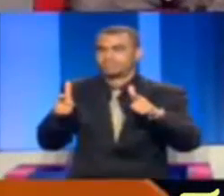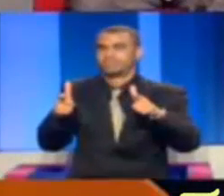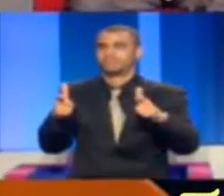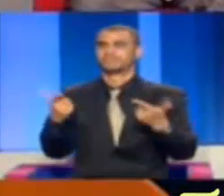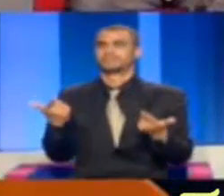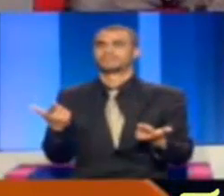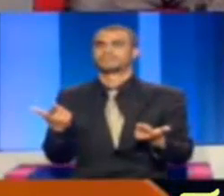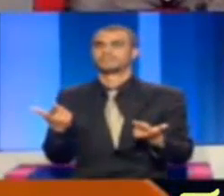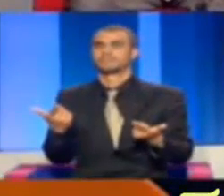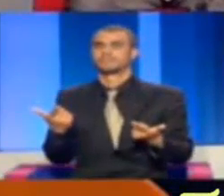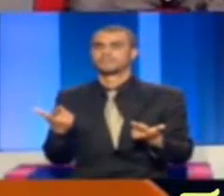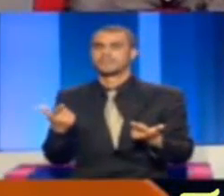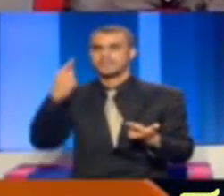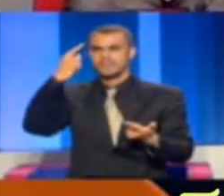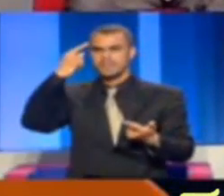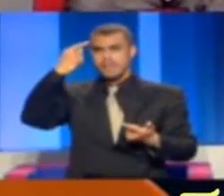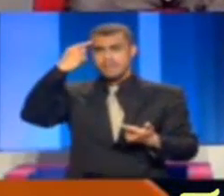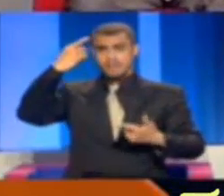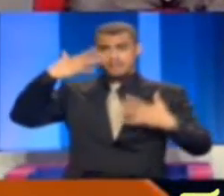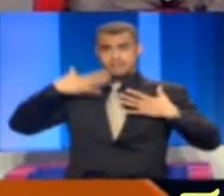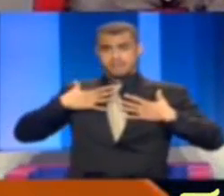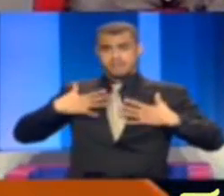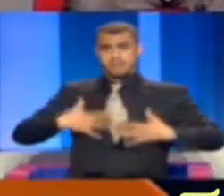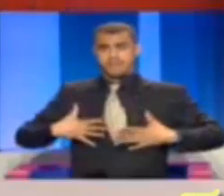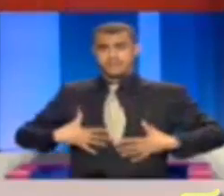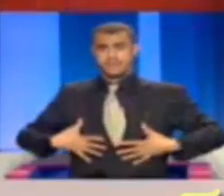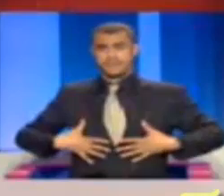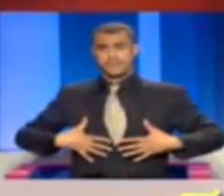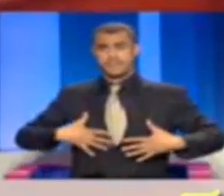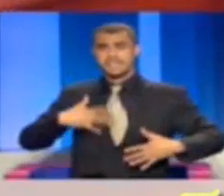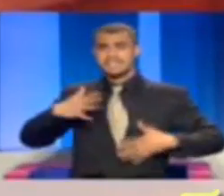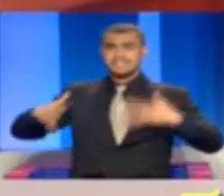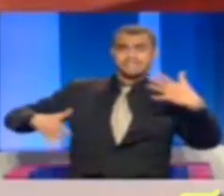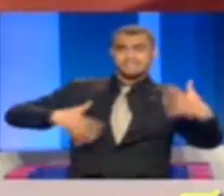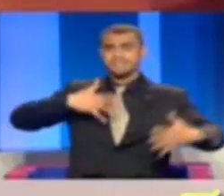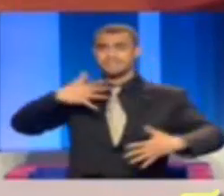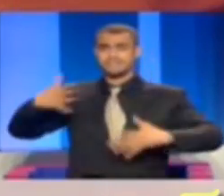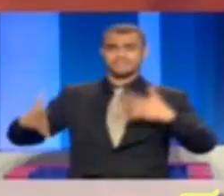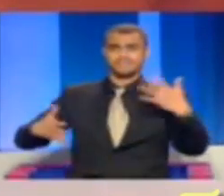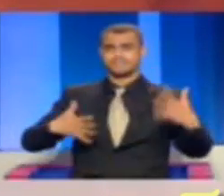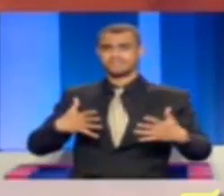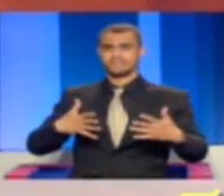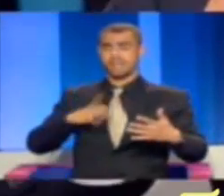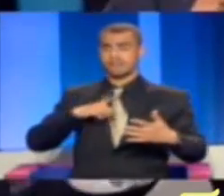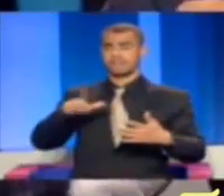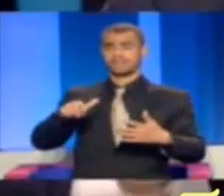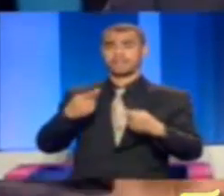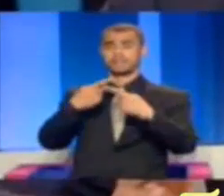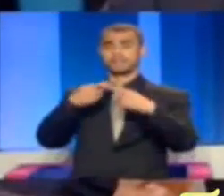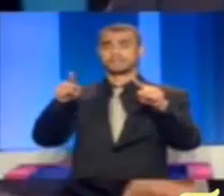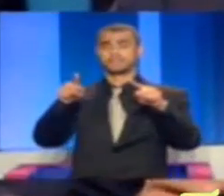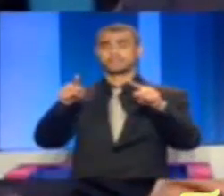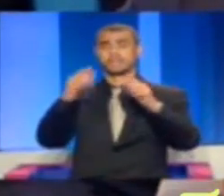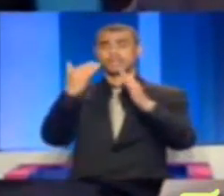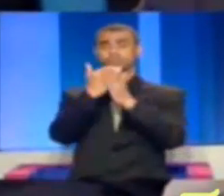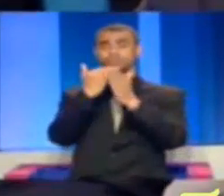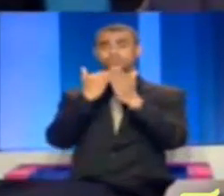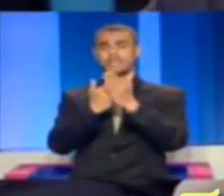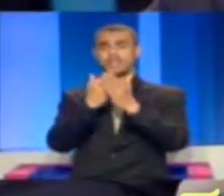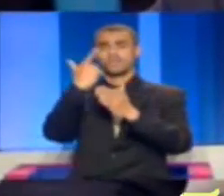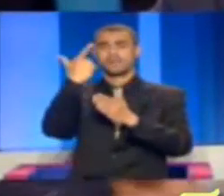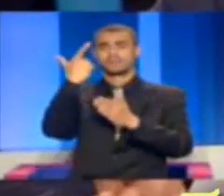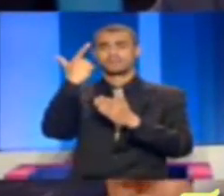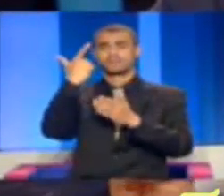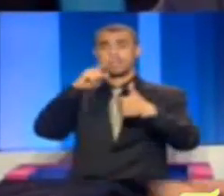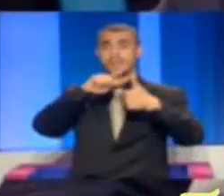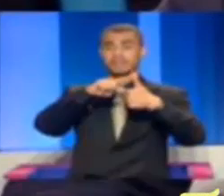مفيده عندها معنى. الاضطراب في السلوك، النقطة الثانية اللي مهمة، الاضطراب في السلوك جوج الأنواع ديال الأطفال، إما الطفل تيكون طفل